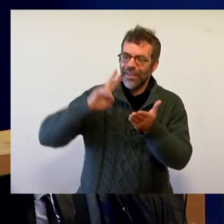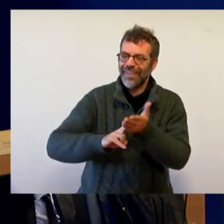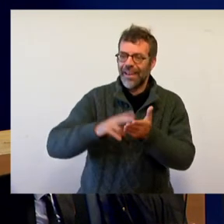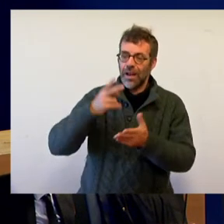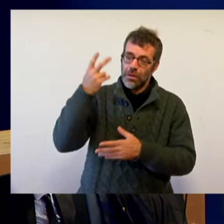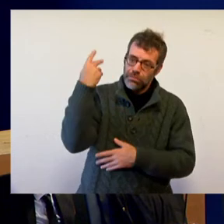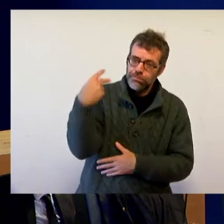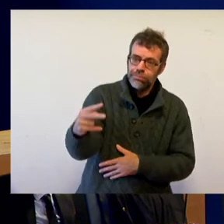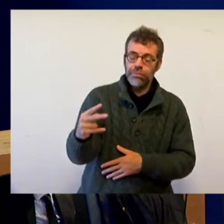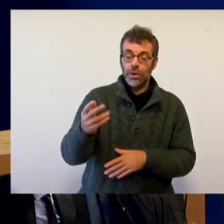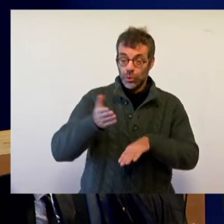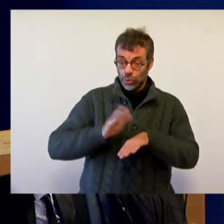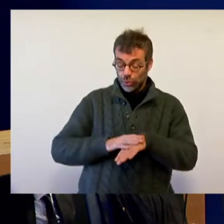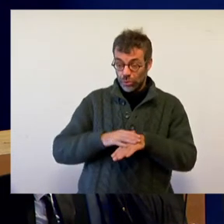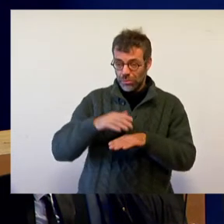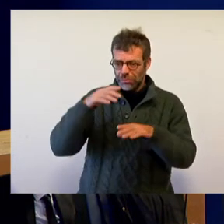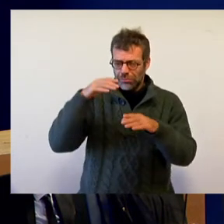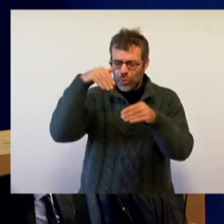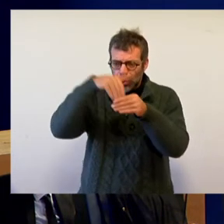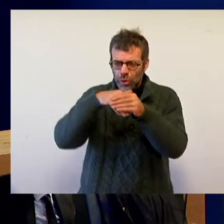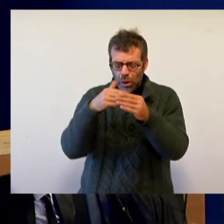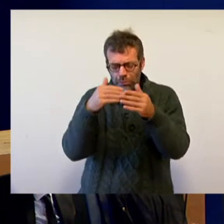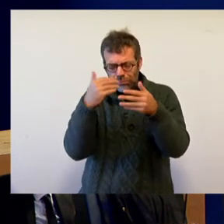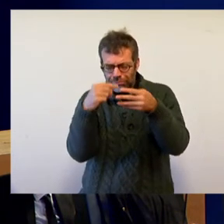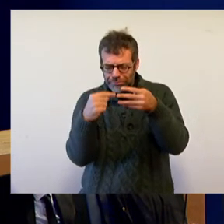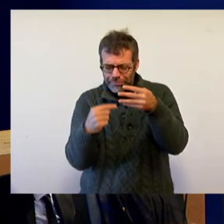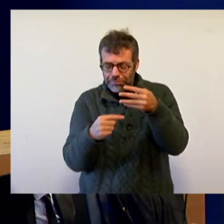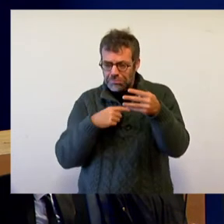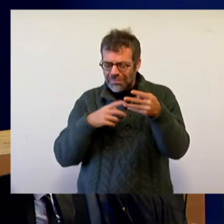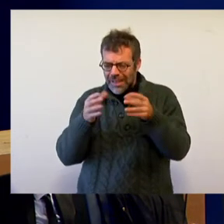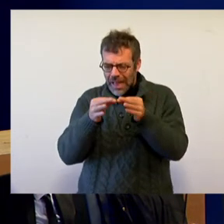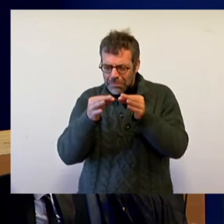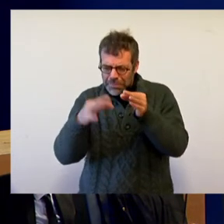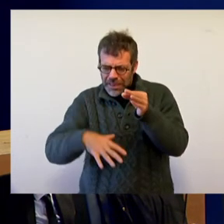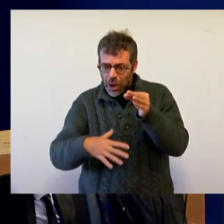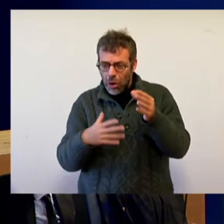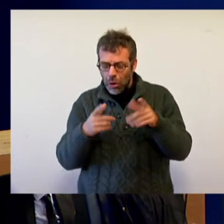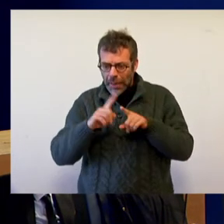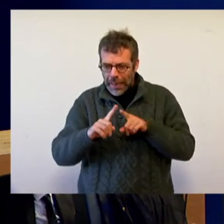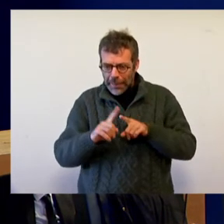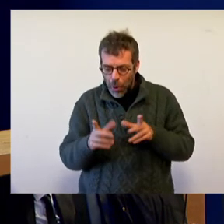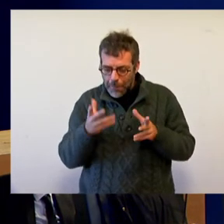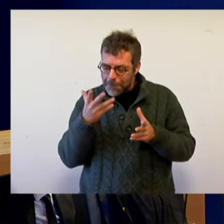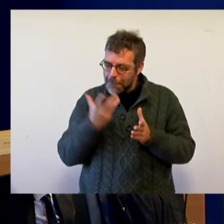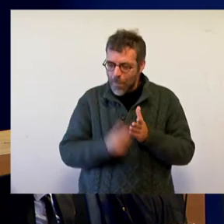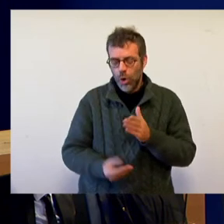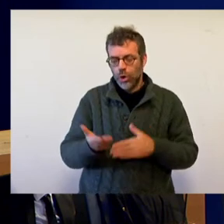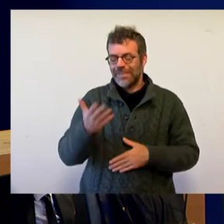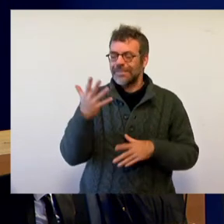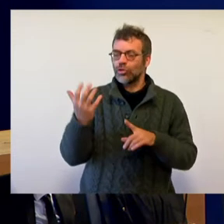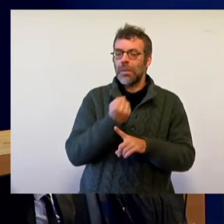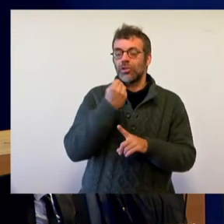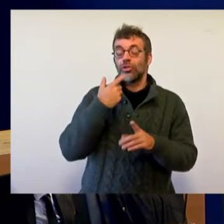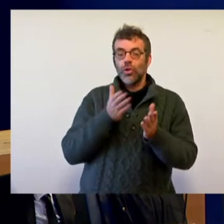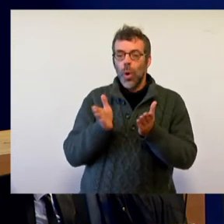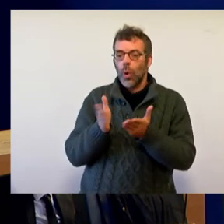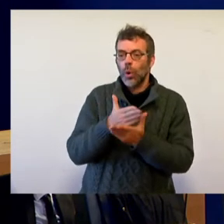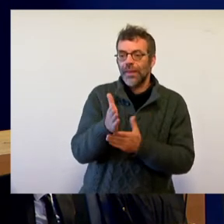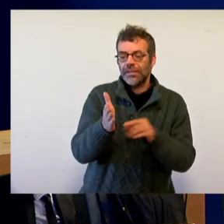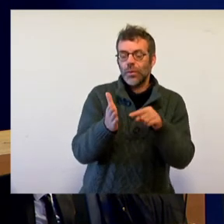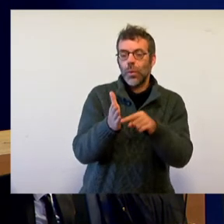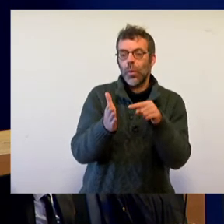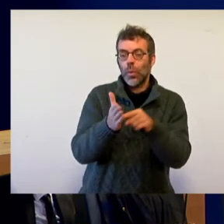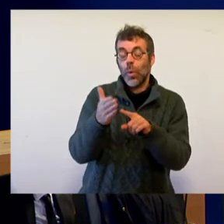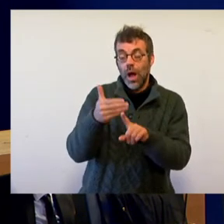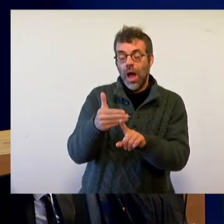vraiment d'éléments de bilan. Et c'est ce qui est un peu dérangeant parce que pour prendre des orientations, on le fait à l'aune